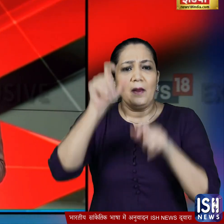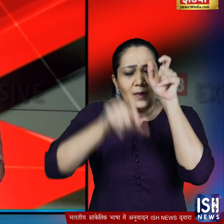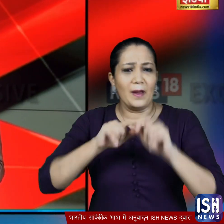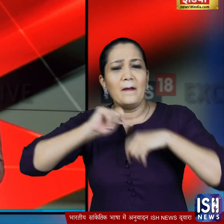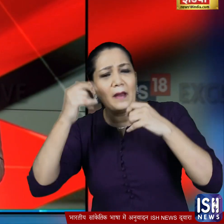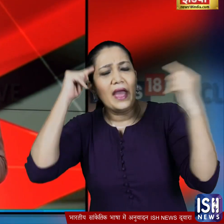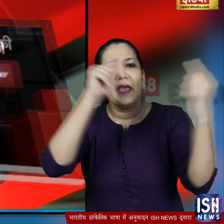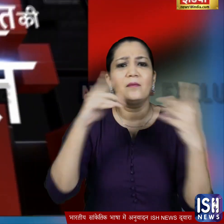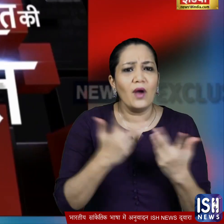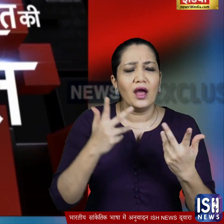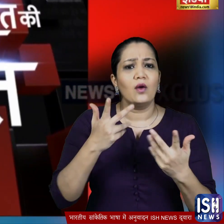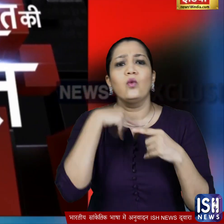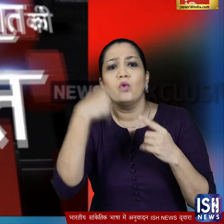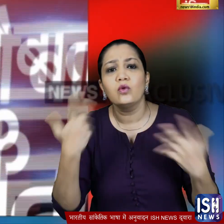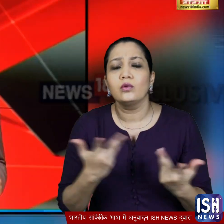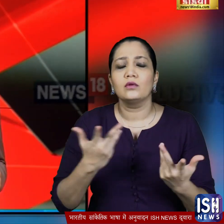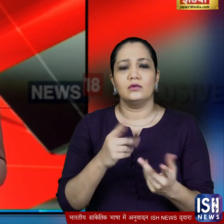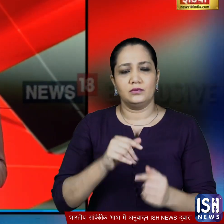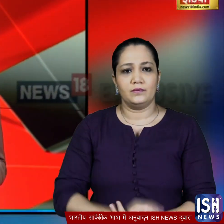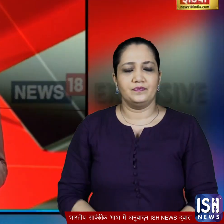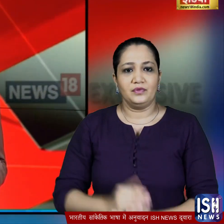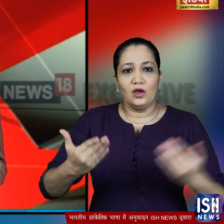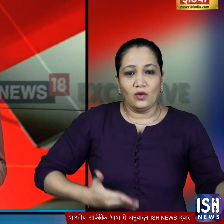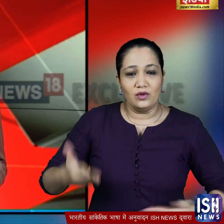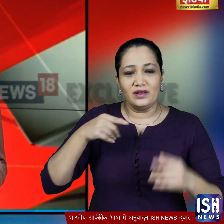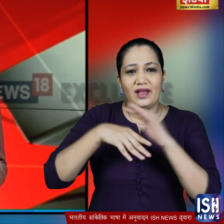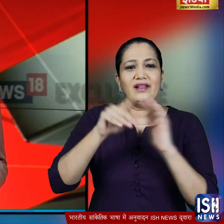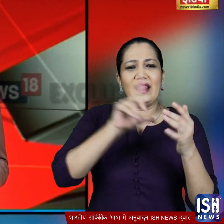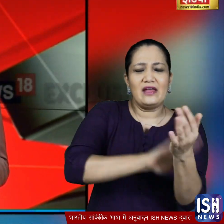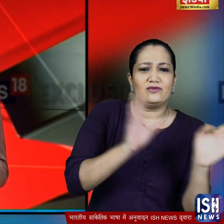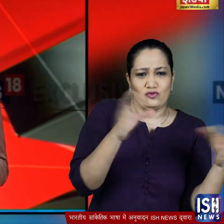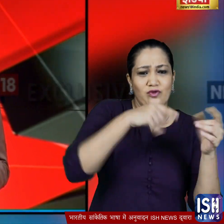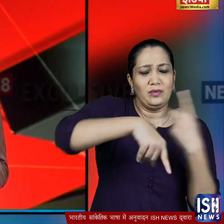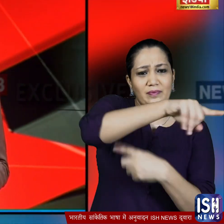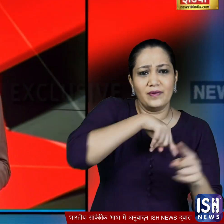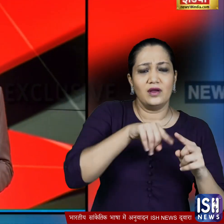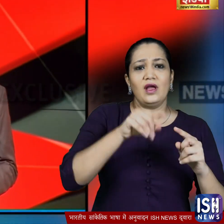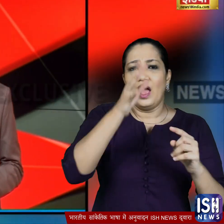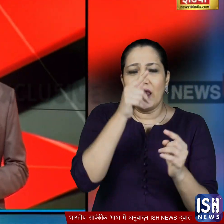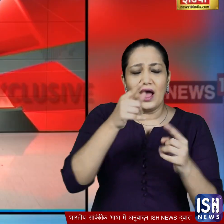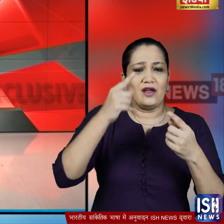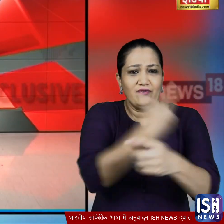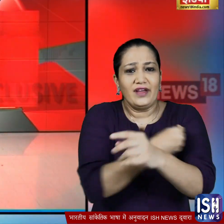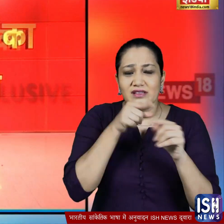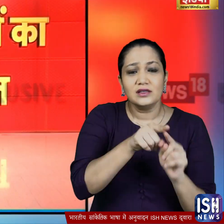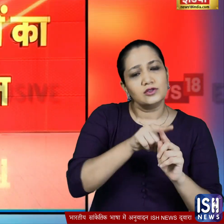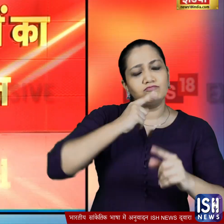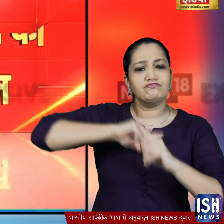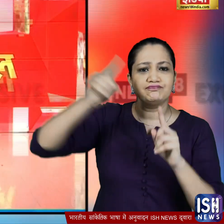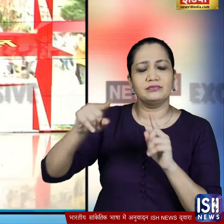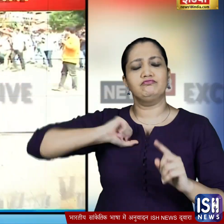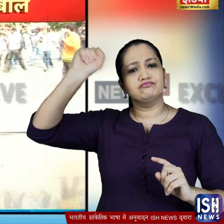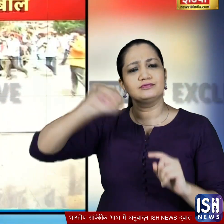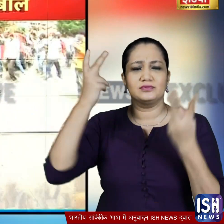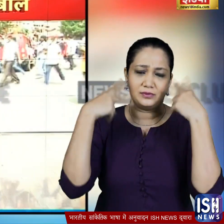इरादे क्या थे और वो लोग कौन थे। कोलकाता में लेफ्ट से जुड़े छात्र संगठनों ने फर्जी वैक्सीनेशन अभियान के खिलाफ प्रदर्शन किया।